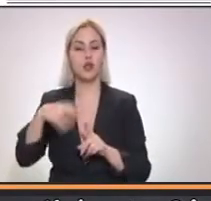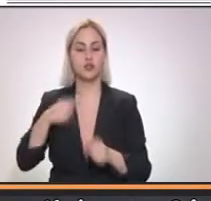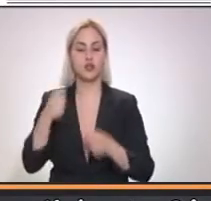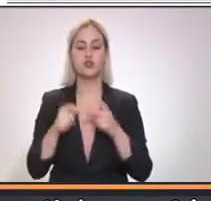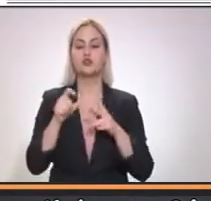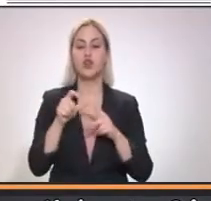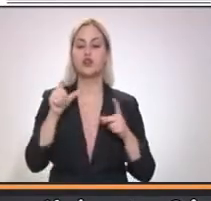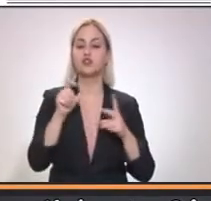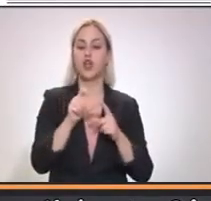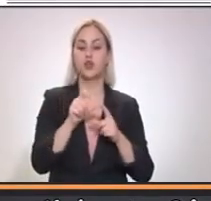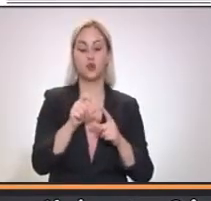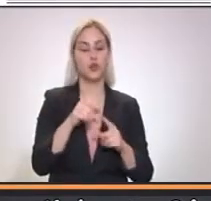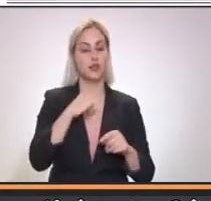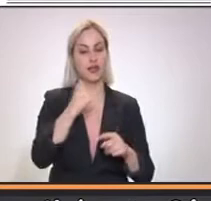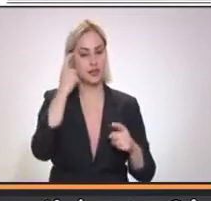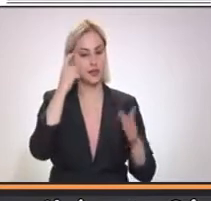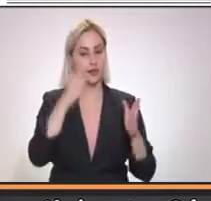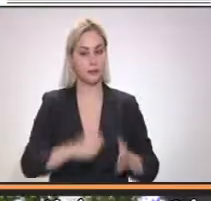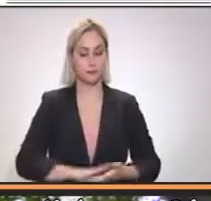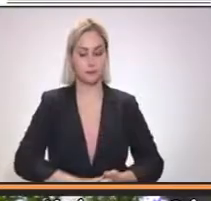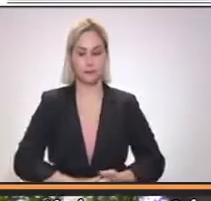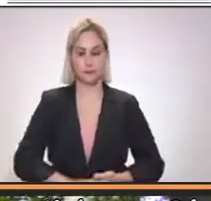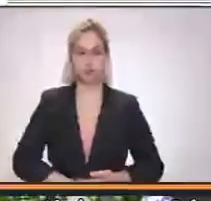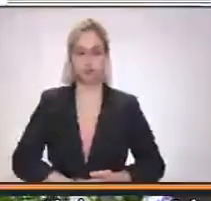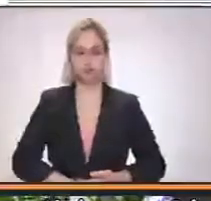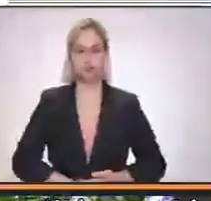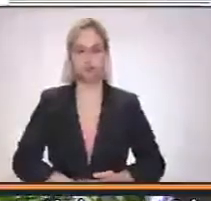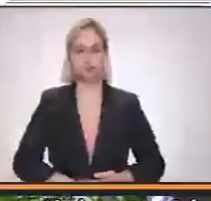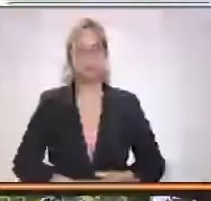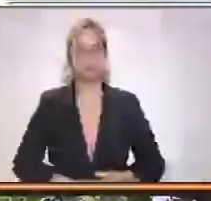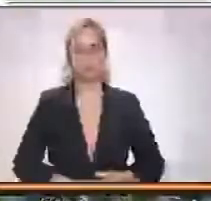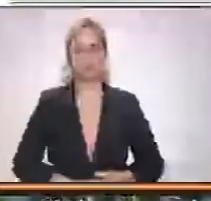çalışan Çağan Şekercioğlu'nu yakından tanıyalım.